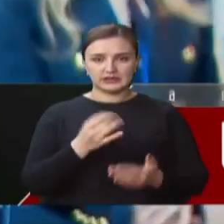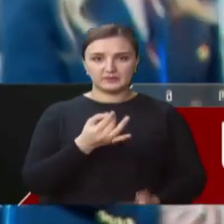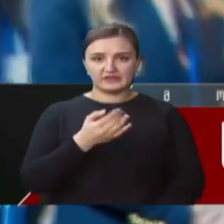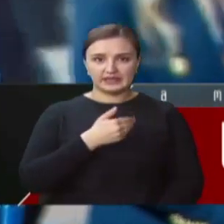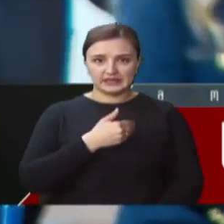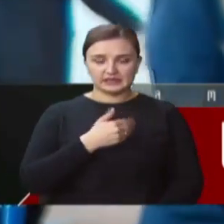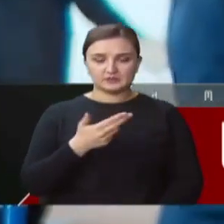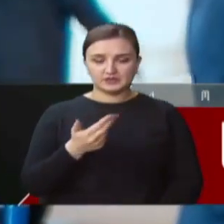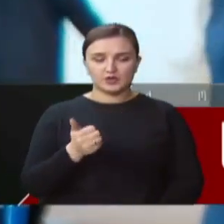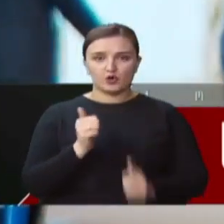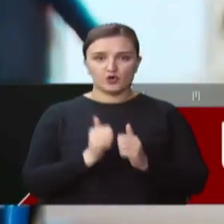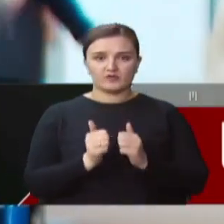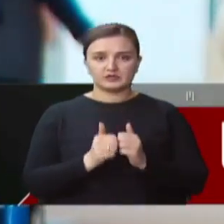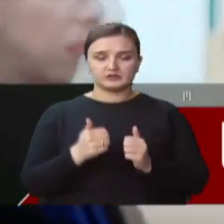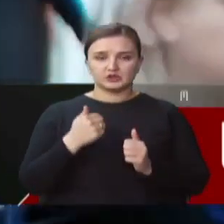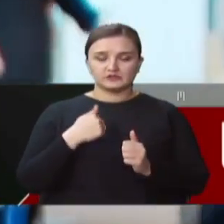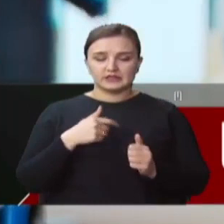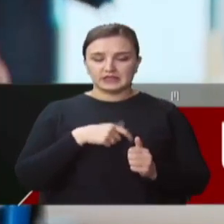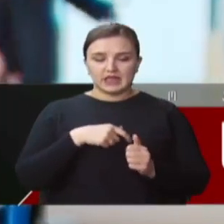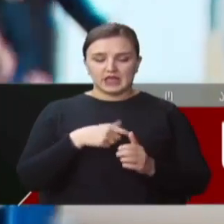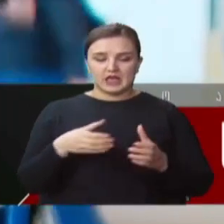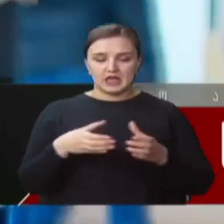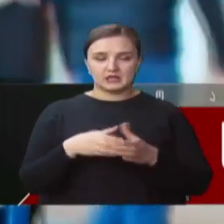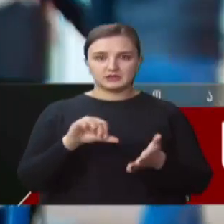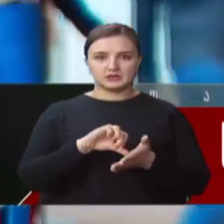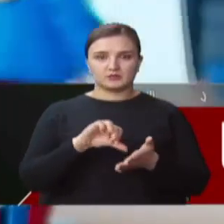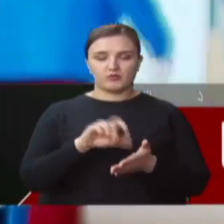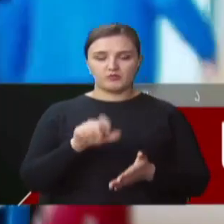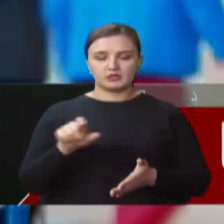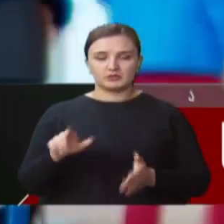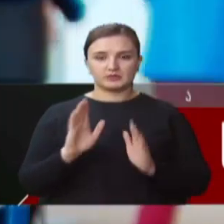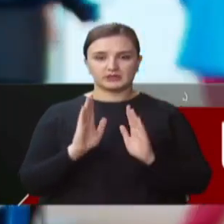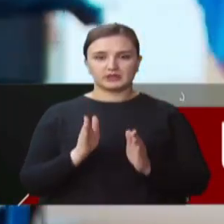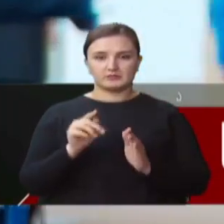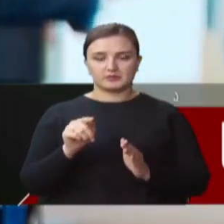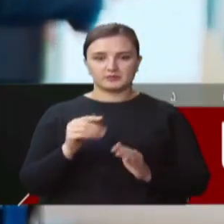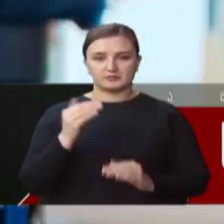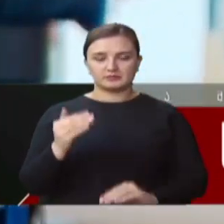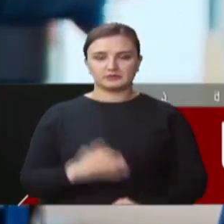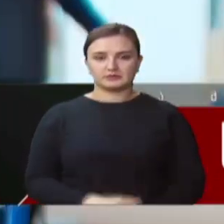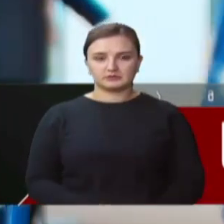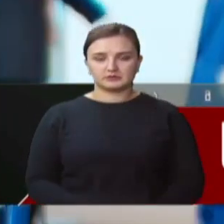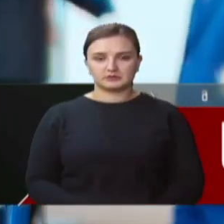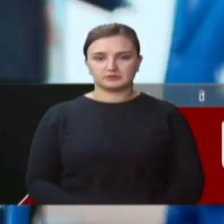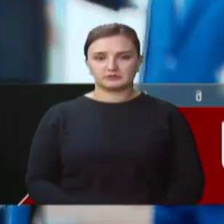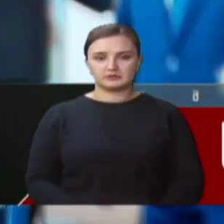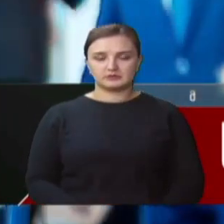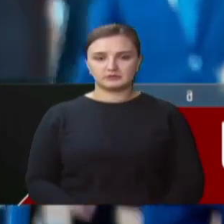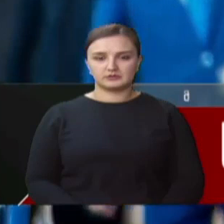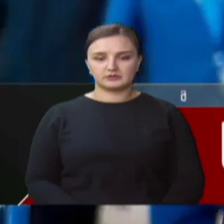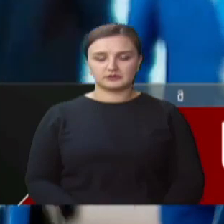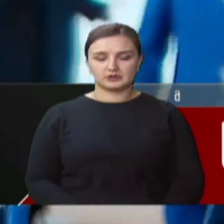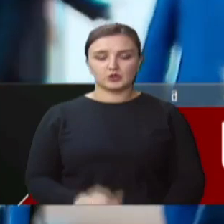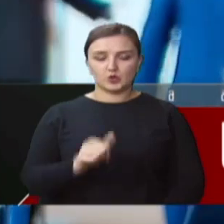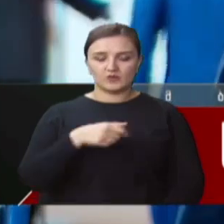და ბუნებრივია ყოველ ჯერზე ჩვენი დელეგაციის წარმომადგენლები იქნებიან შესაბამის პანელებზე წარმოდგენილი. რა თქმა უნდა, როგორც